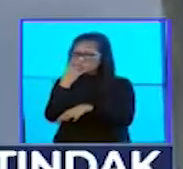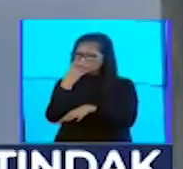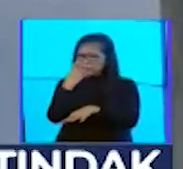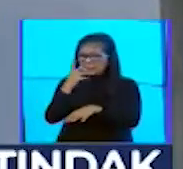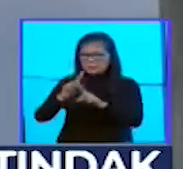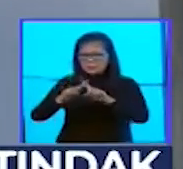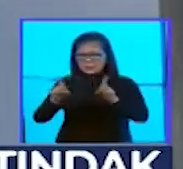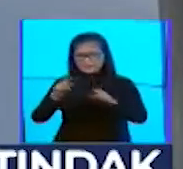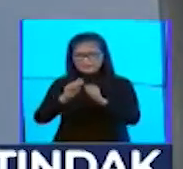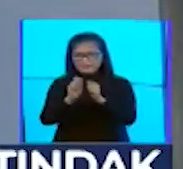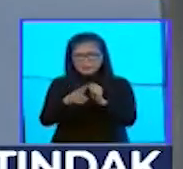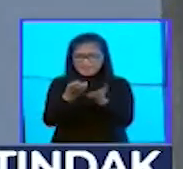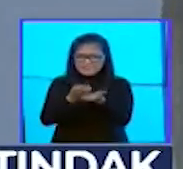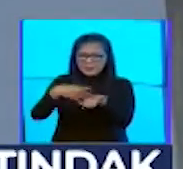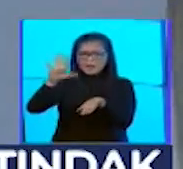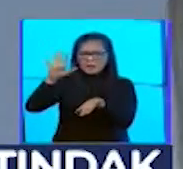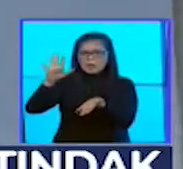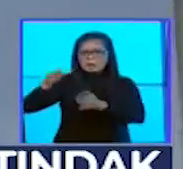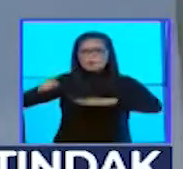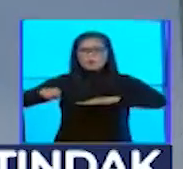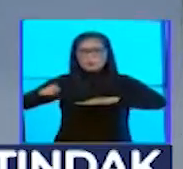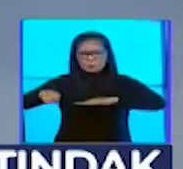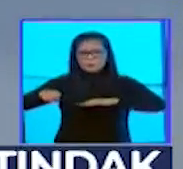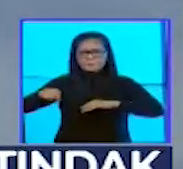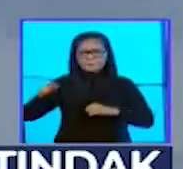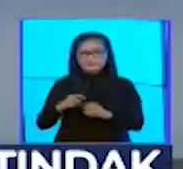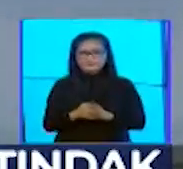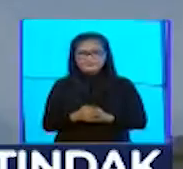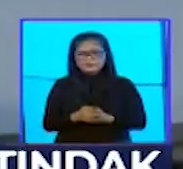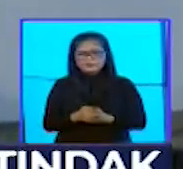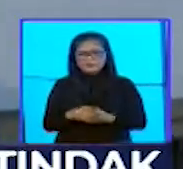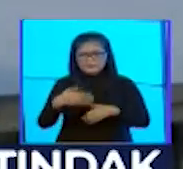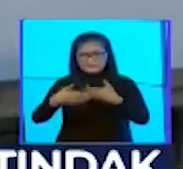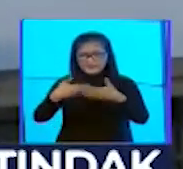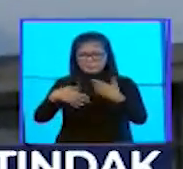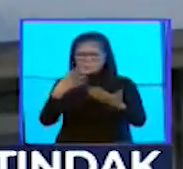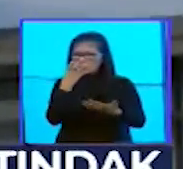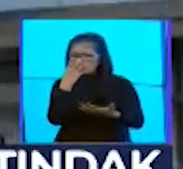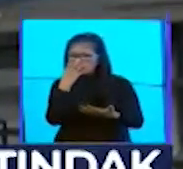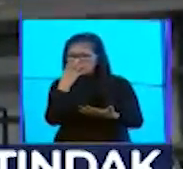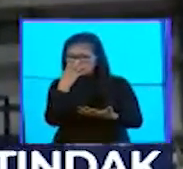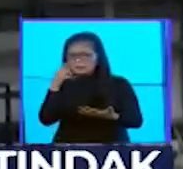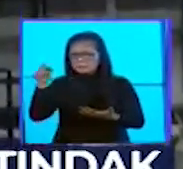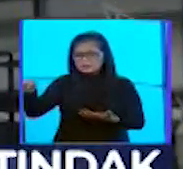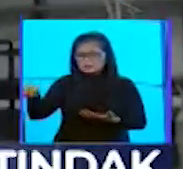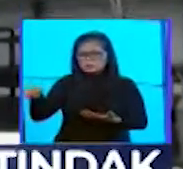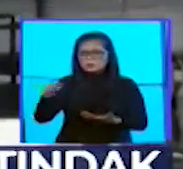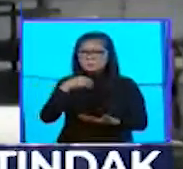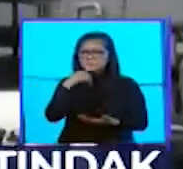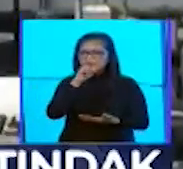COVID-19. Untuk memenuhi kebutuhan oksigen pasien, pihak produsen membuka kesempatan kepada pengelola rumah sakit rujukan